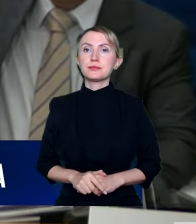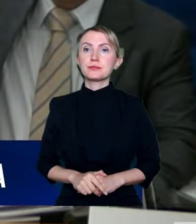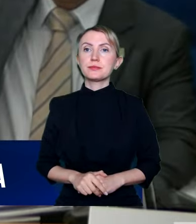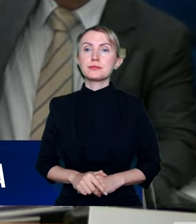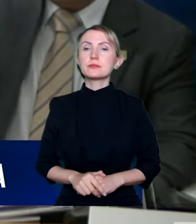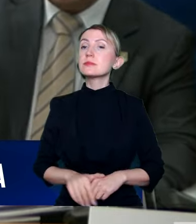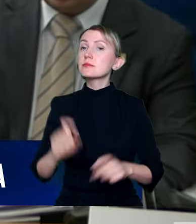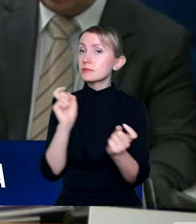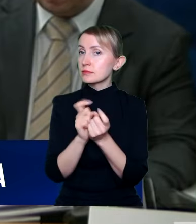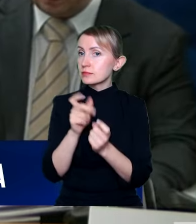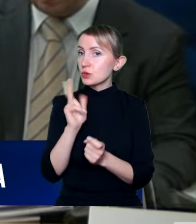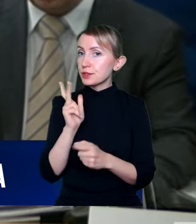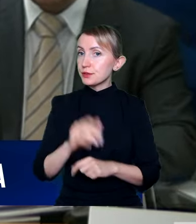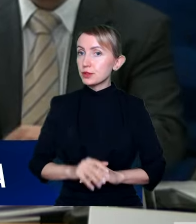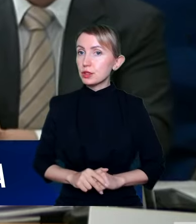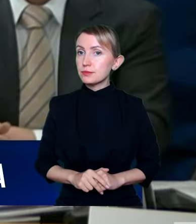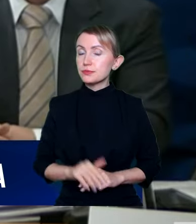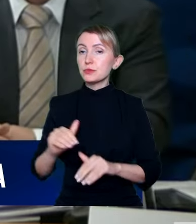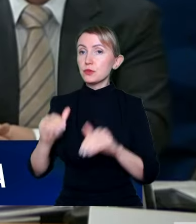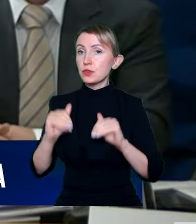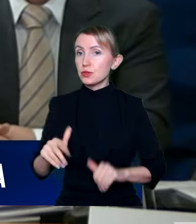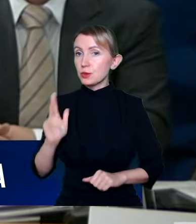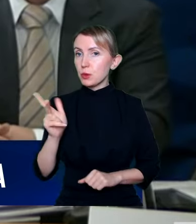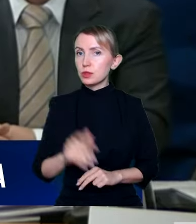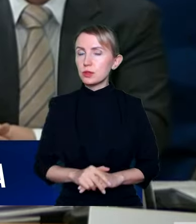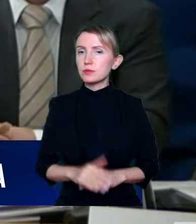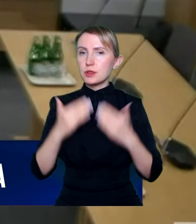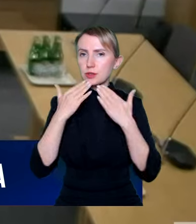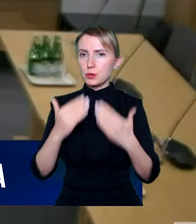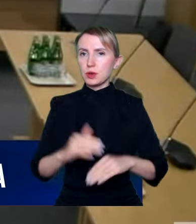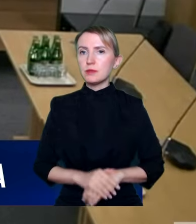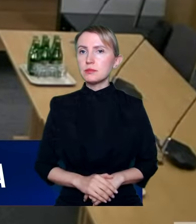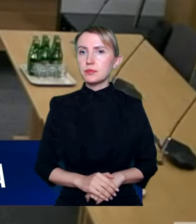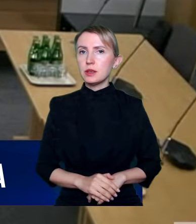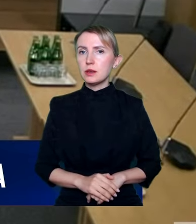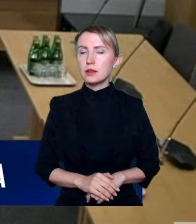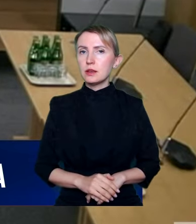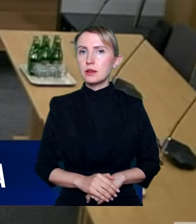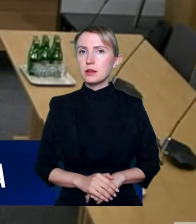Kto jest przeciw? Kto się wstrzymał? Dziękuję.